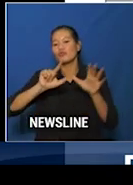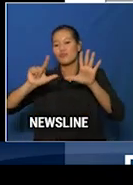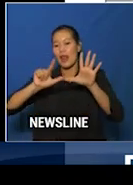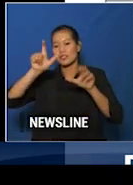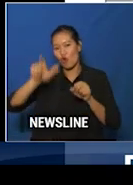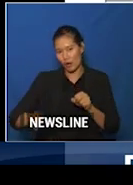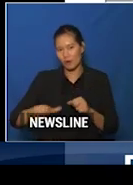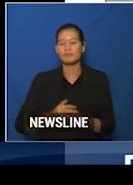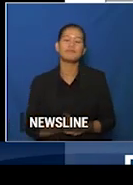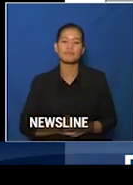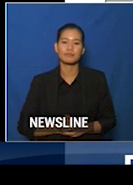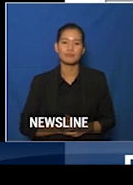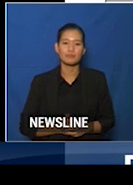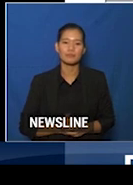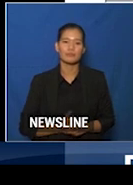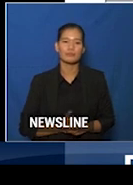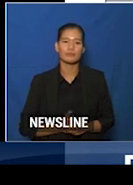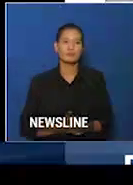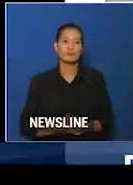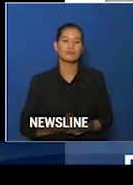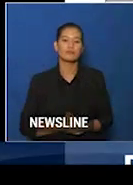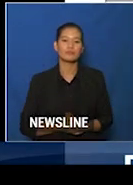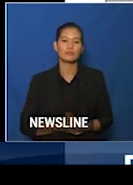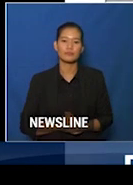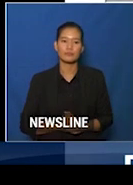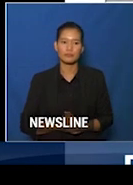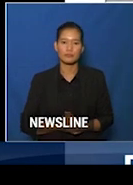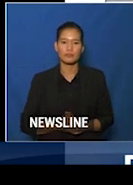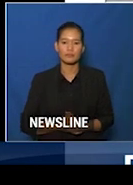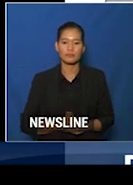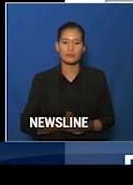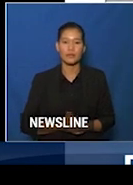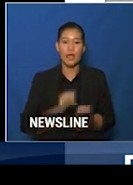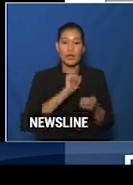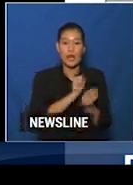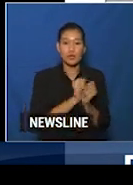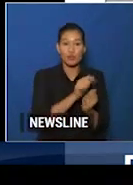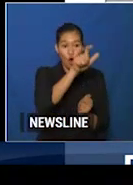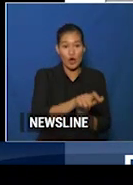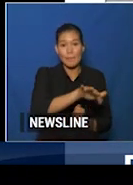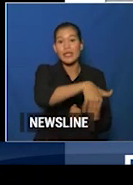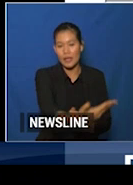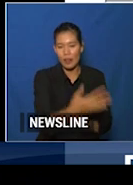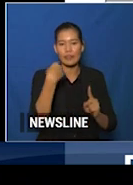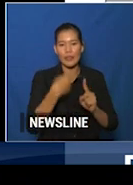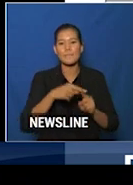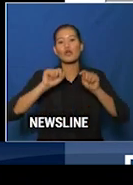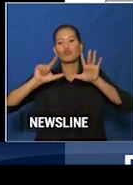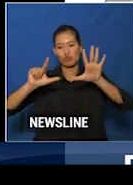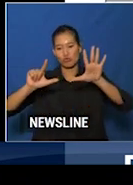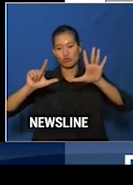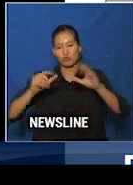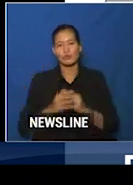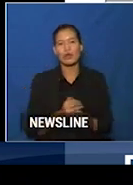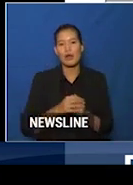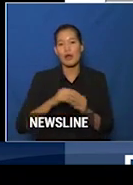dan kemudian ada penambahan kasus yang meninggal sebanyak tujuh orang sehingga total